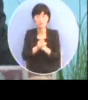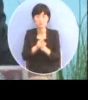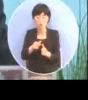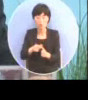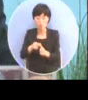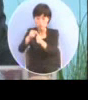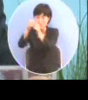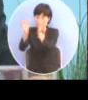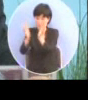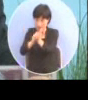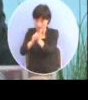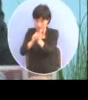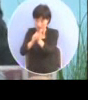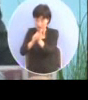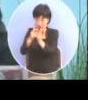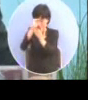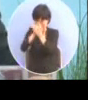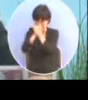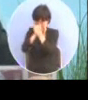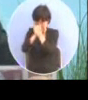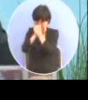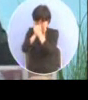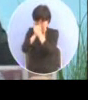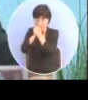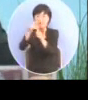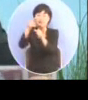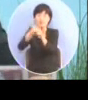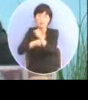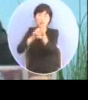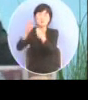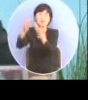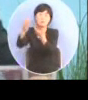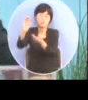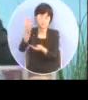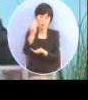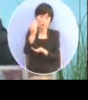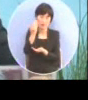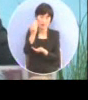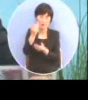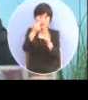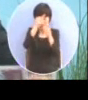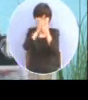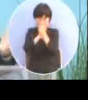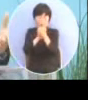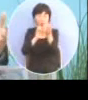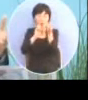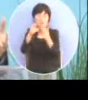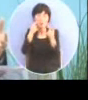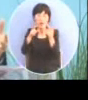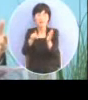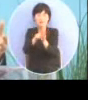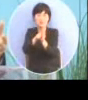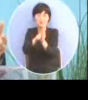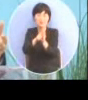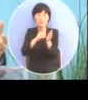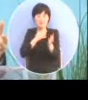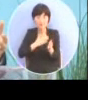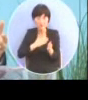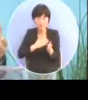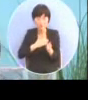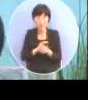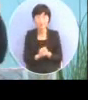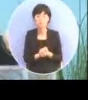Guồn받은 자는 기도하면 응답받게 돼. 기도해야. Người được cứu rỗi thì tin chắc cầu nguyện được Đức Trời ứng đáp cho. 확신이 있어야 돼요. Chúng ta phải tin chắc điều